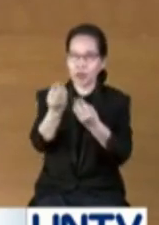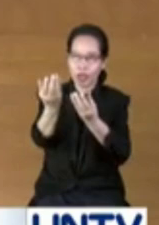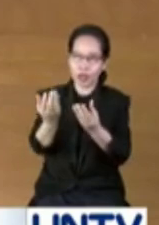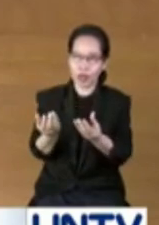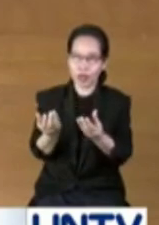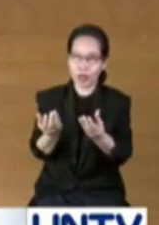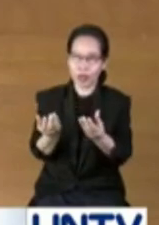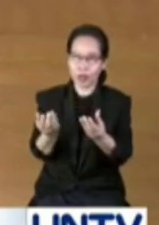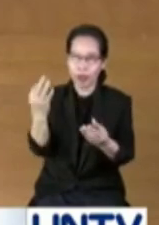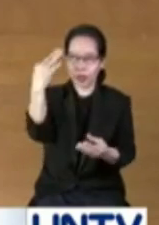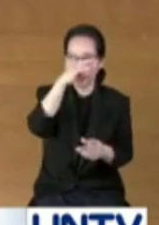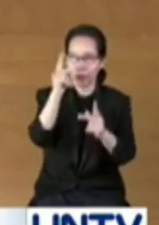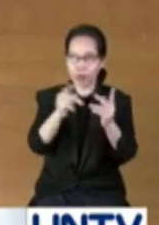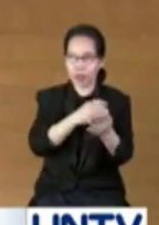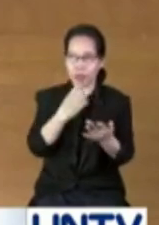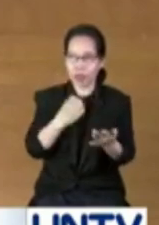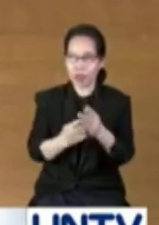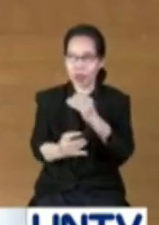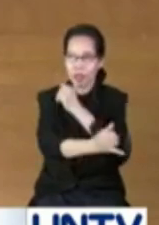sa buong bansa.